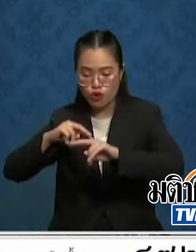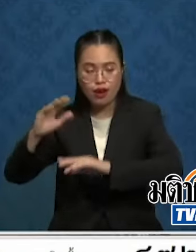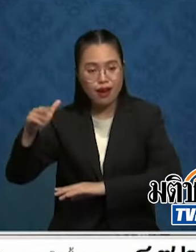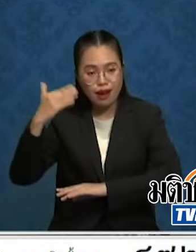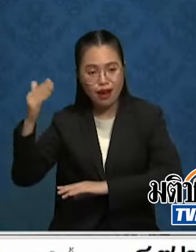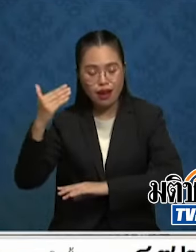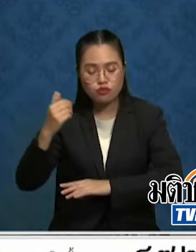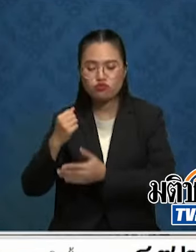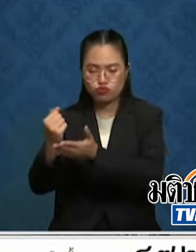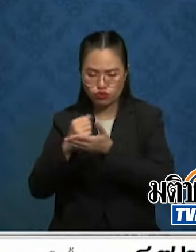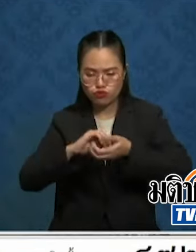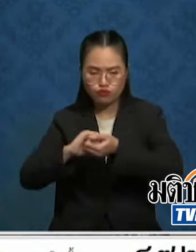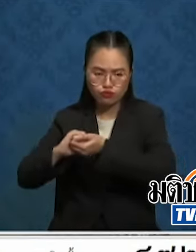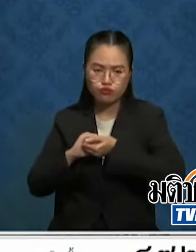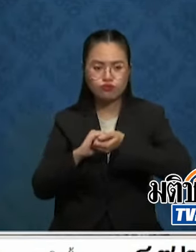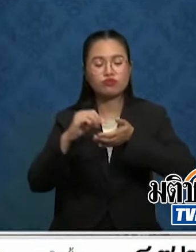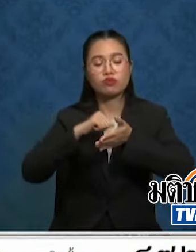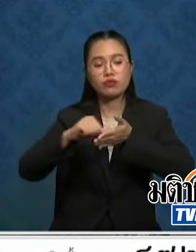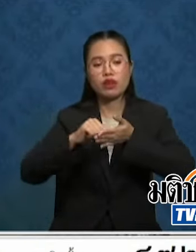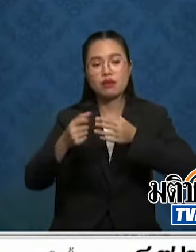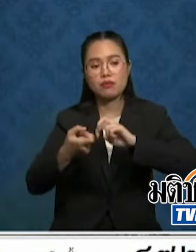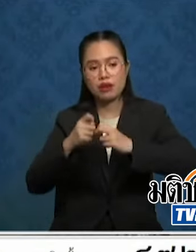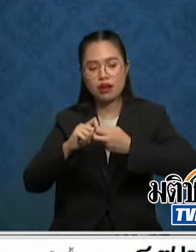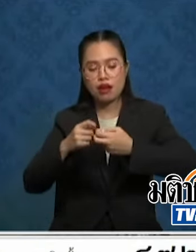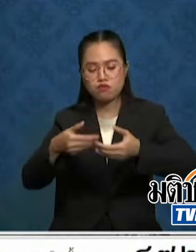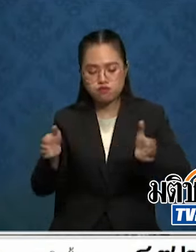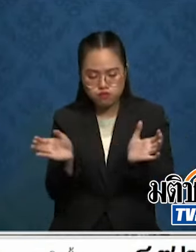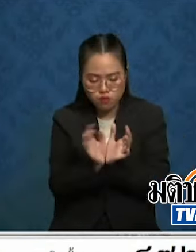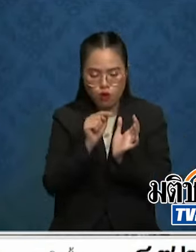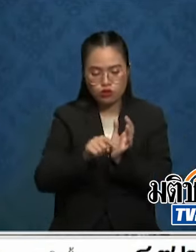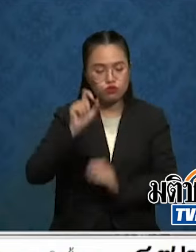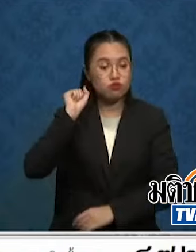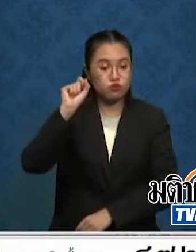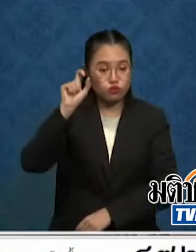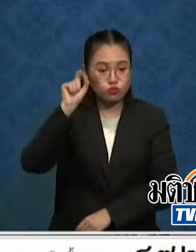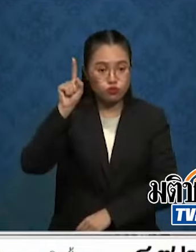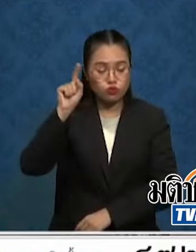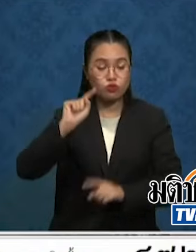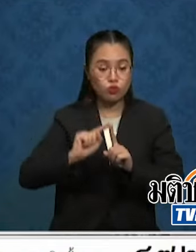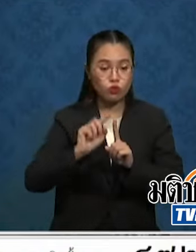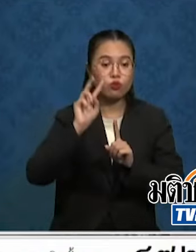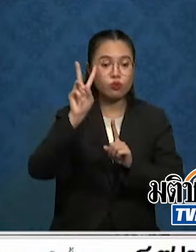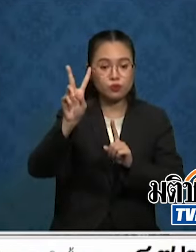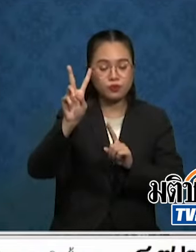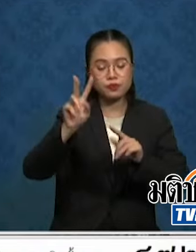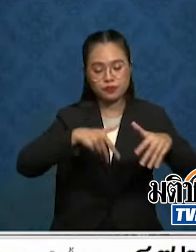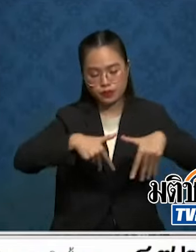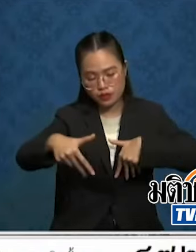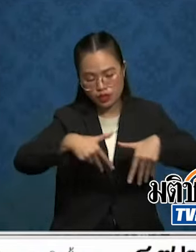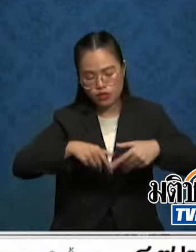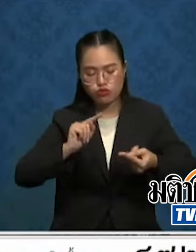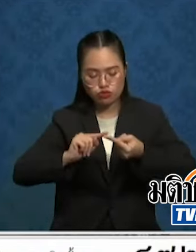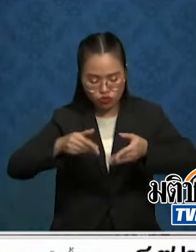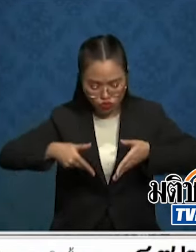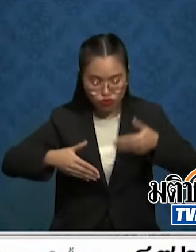การให้ร่วมมือกันเร่งแก้ไขปัญหาดังกล่าวด้วยครับเรื่องที่สองประชาชนที่อยู่อาศัยในซอยแก้วไฟฟ้